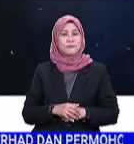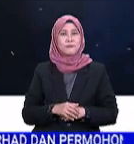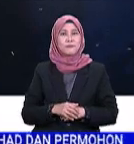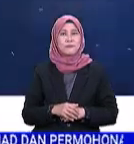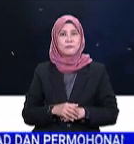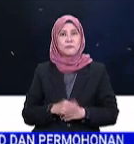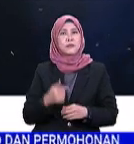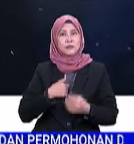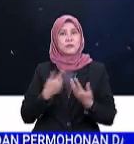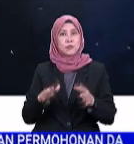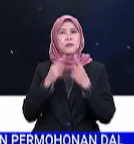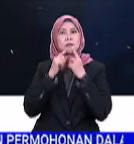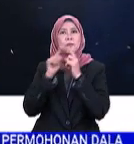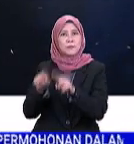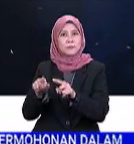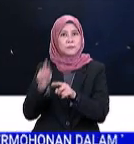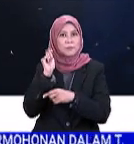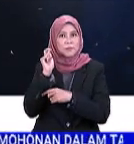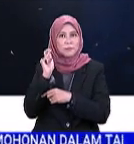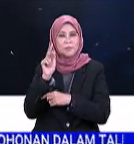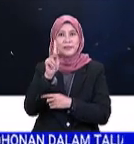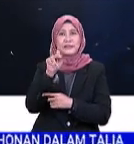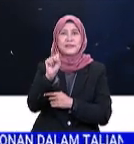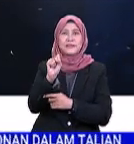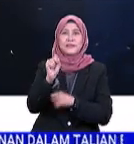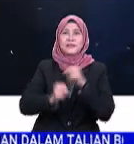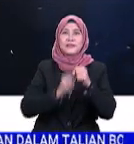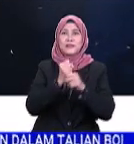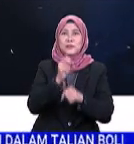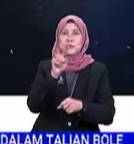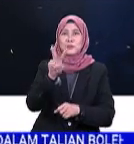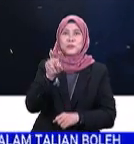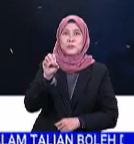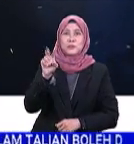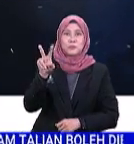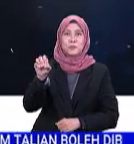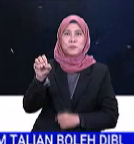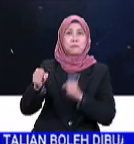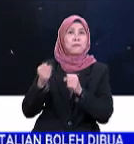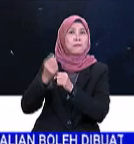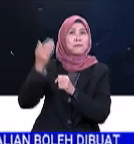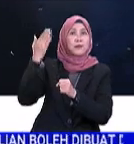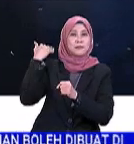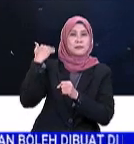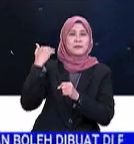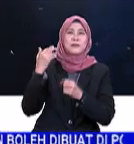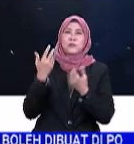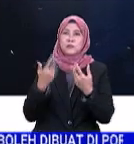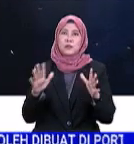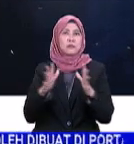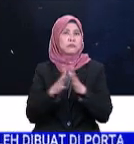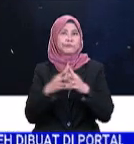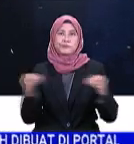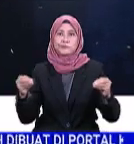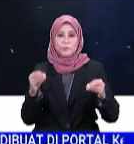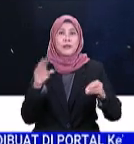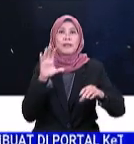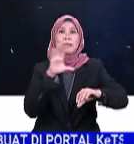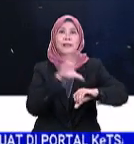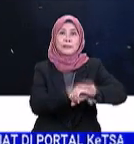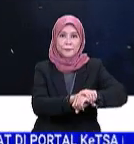So saya dah prepare jawapan tadi, maknanya kes tu kes tahun 2020 dan kes tu telah pun selesai dan